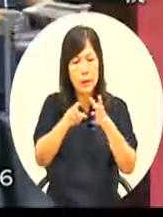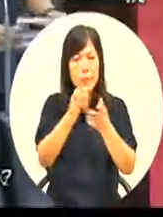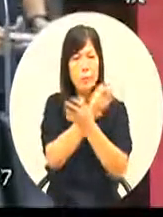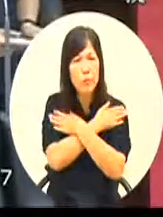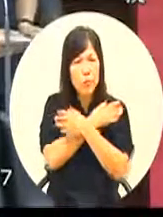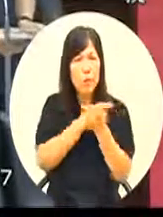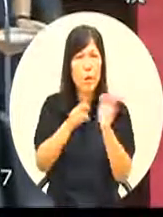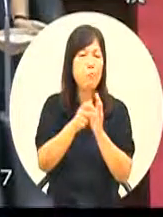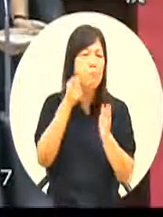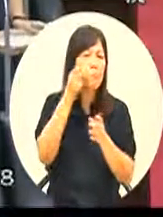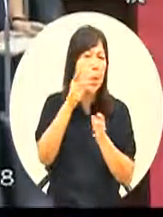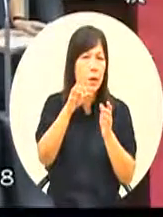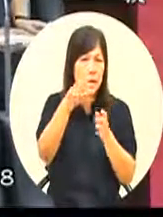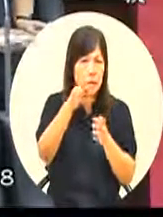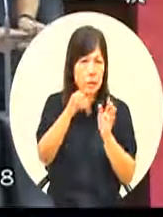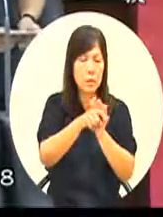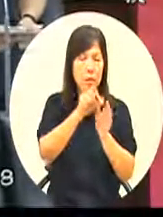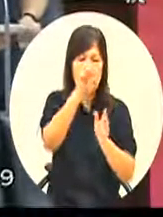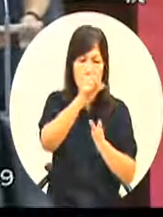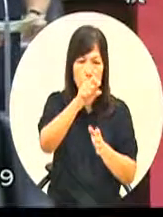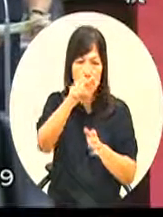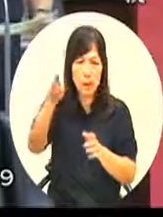一个月下来可能是在